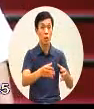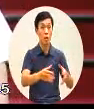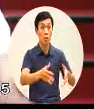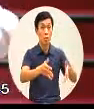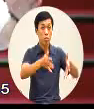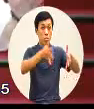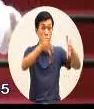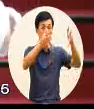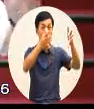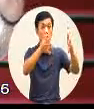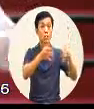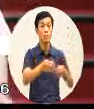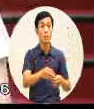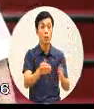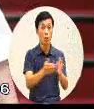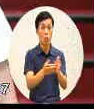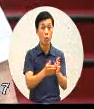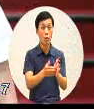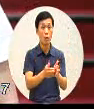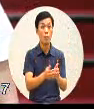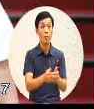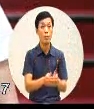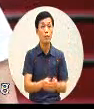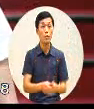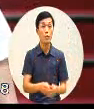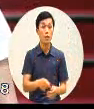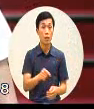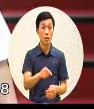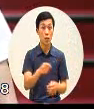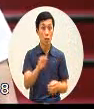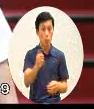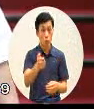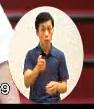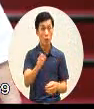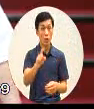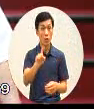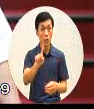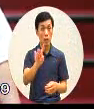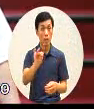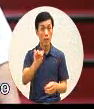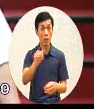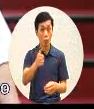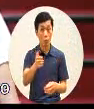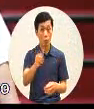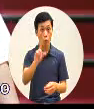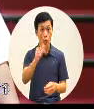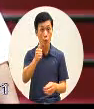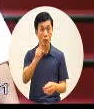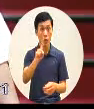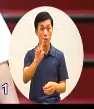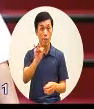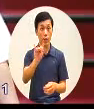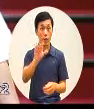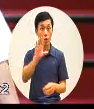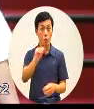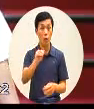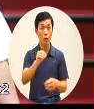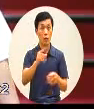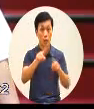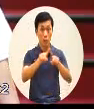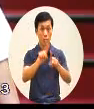起厝，有起了非常的侪钱，啊，五十万、一百万每一平，但是你公共设施无解